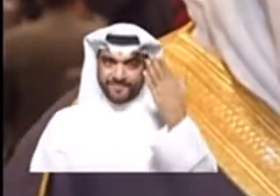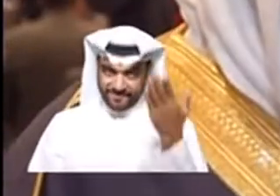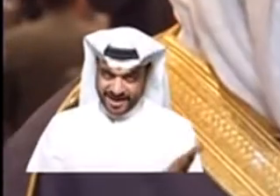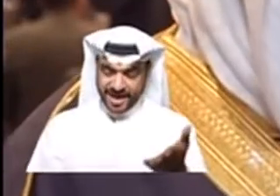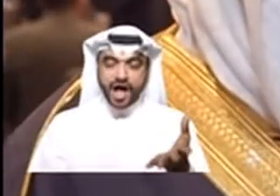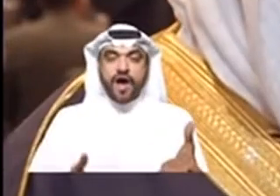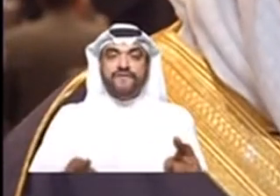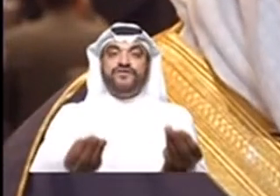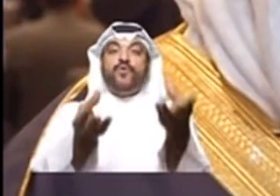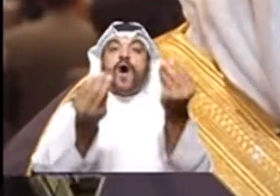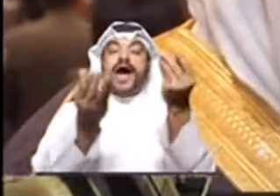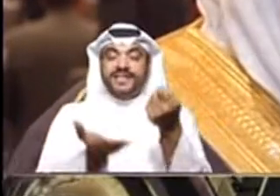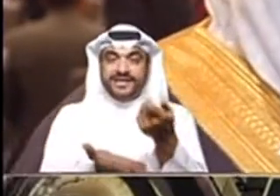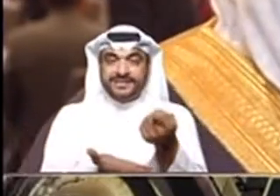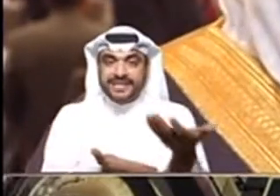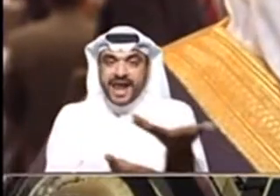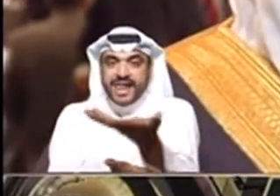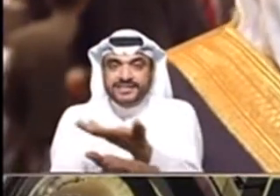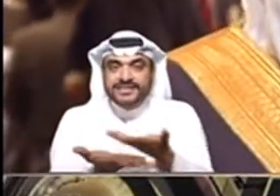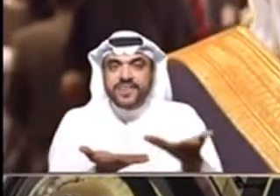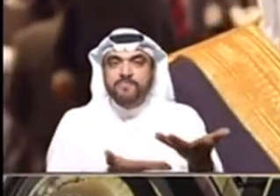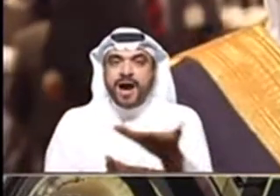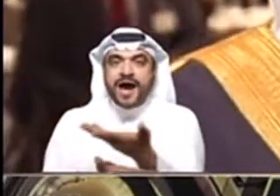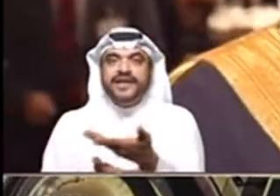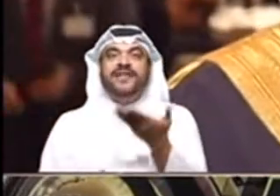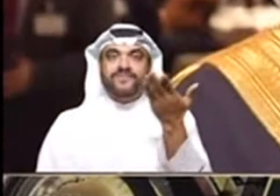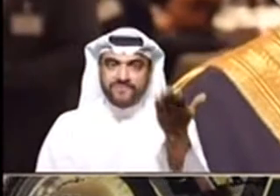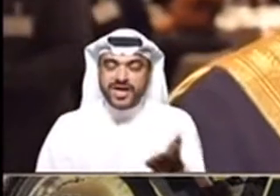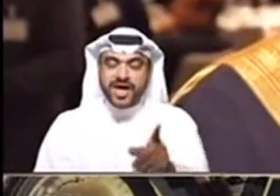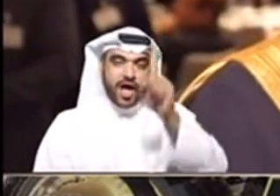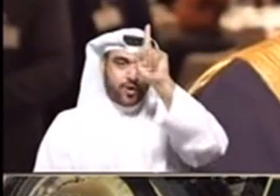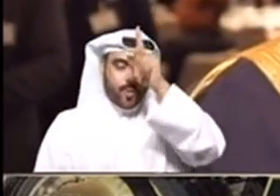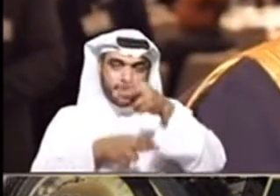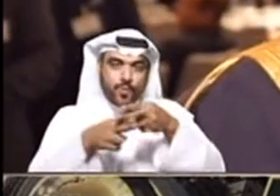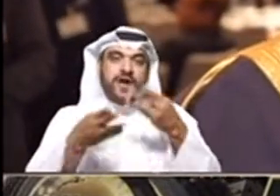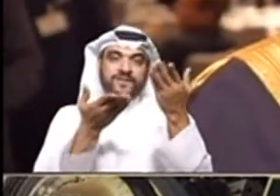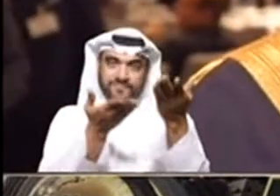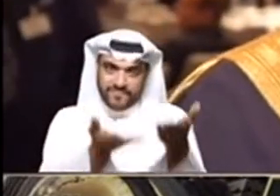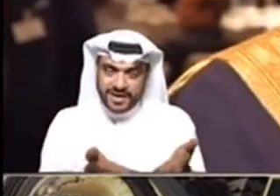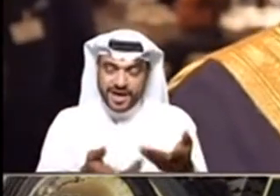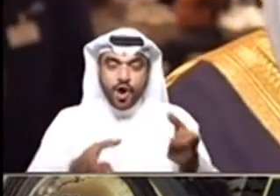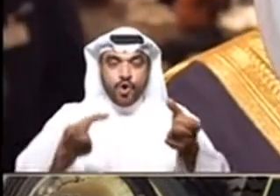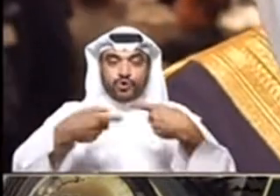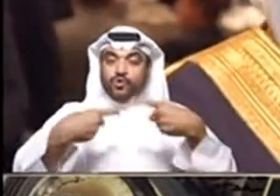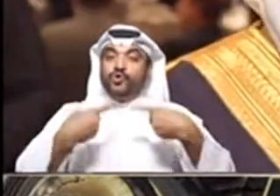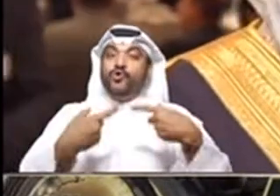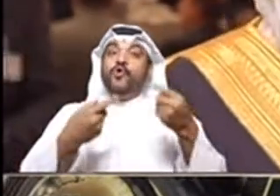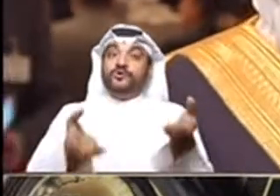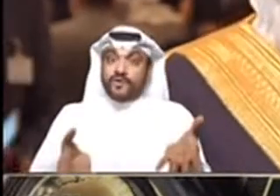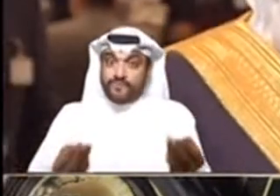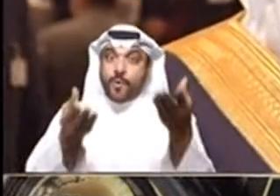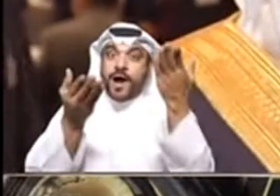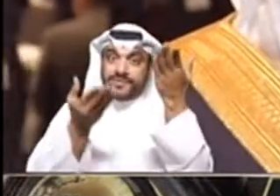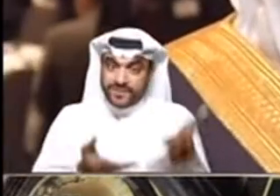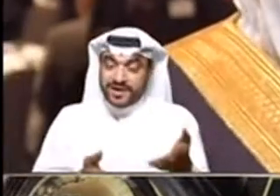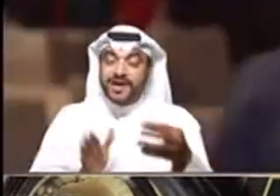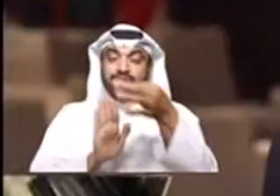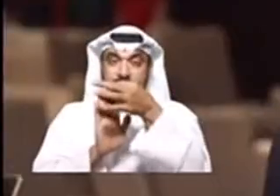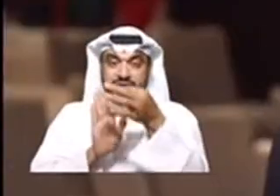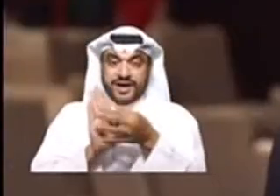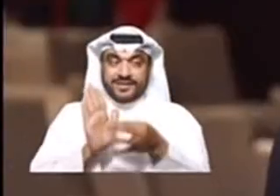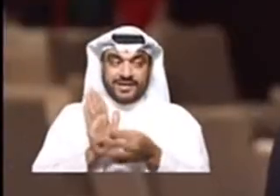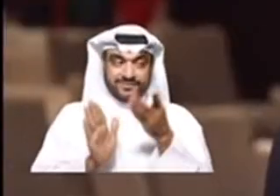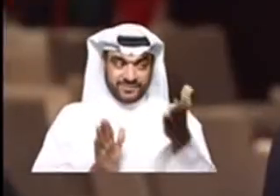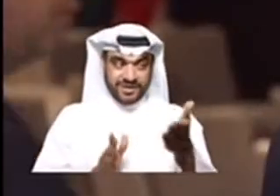من الاستثمارات مختلفة داخل الجمهورية الألمانية المتحدة، وأيضا جانب التكنولوجي وكثير من النقاط ما تكلمنا فيه.